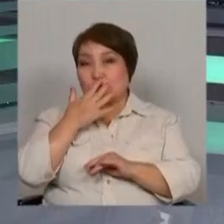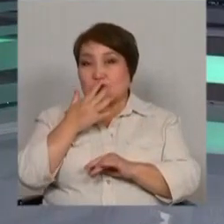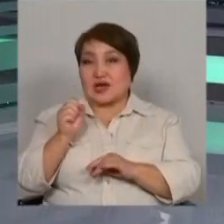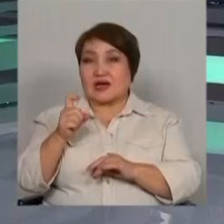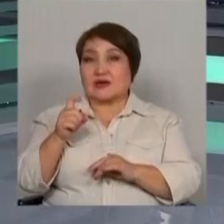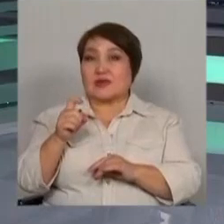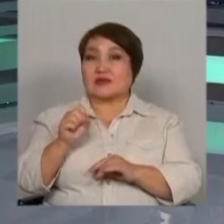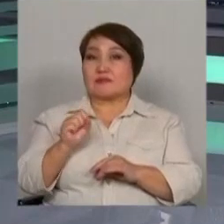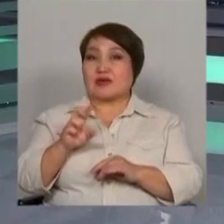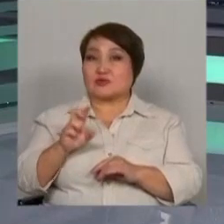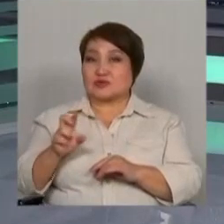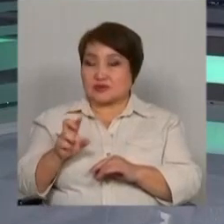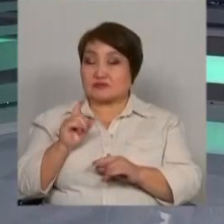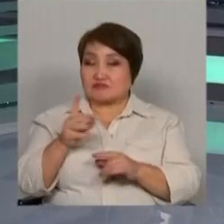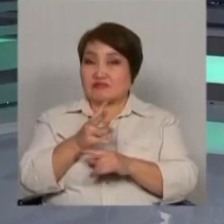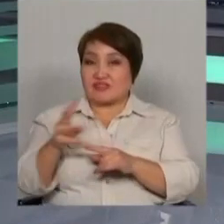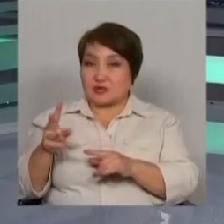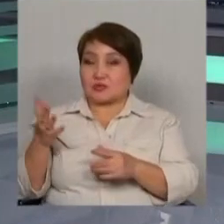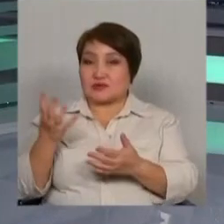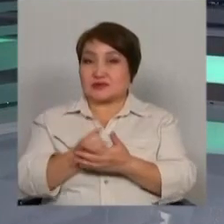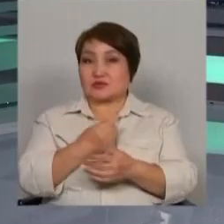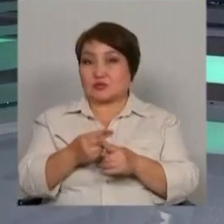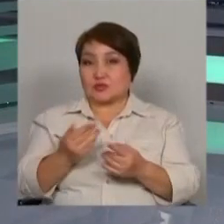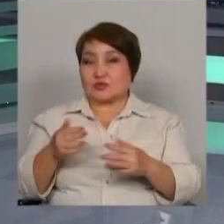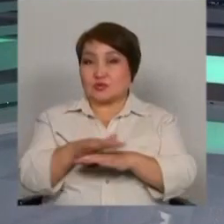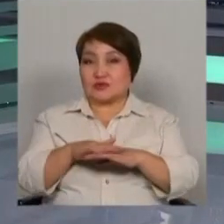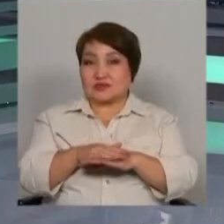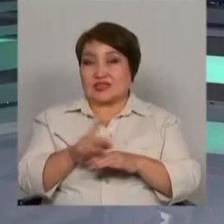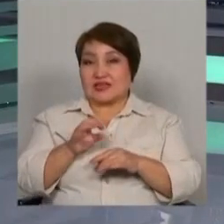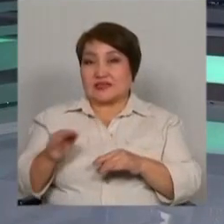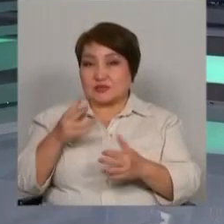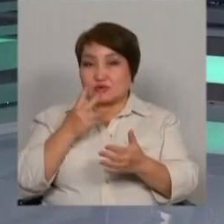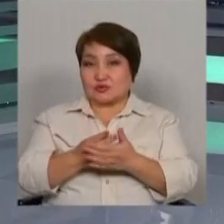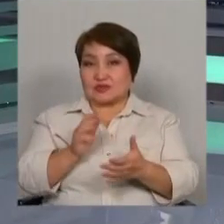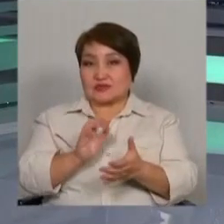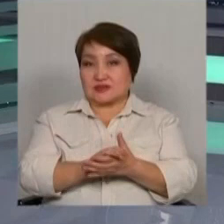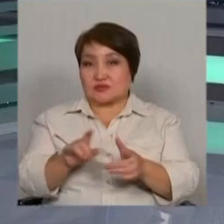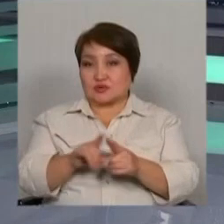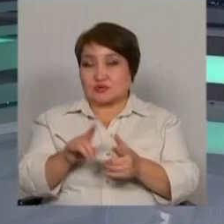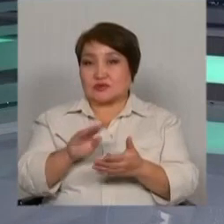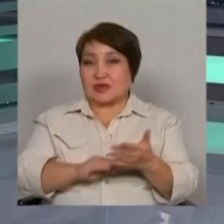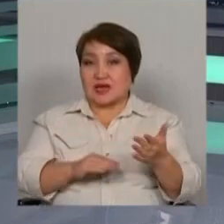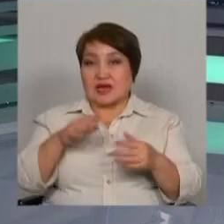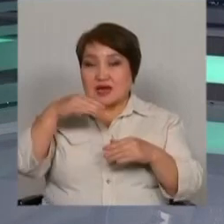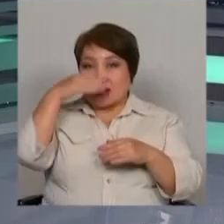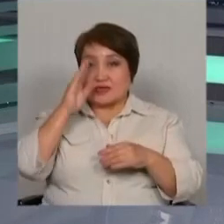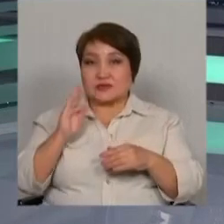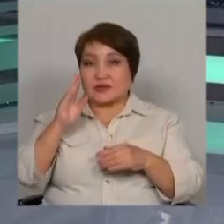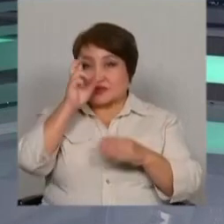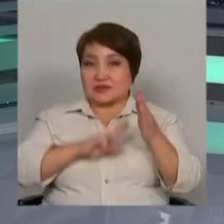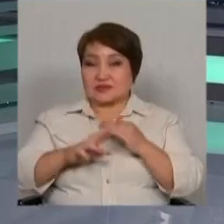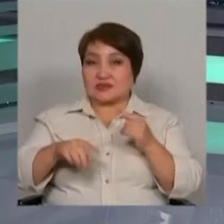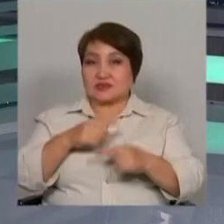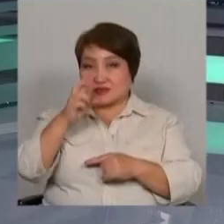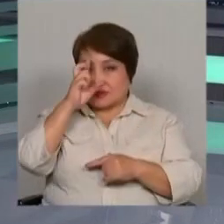әкел. Материалды институт өкілдері бүгін көпшілікке ресми түрде танысты. Құнды бейне жазбаны Әзербайжан елінде мемлекеттік грант арқылы барған